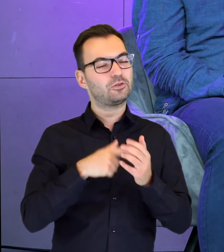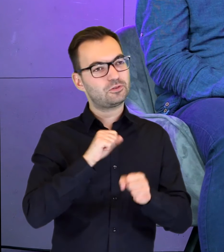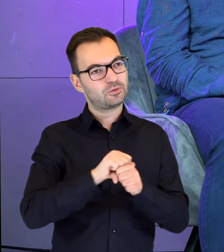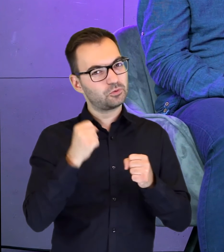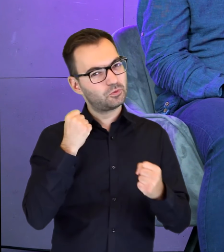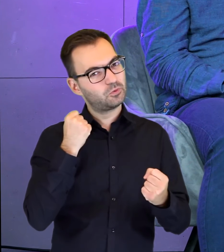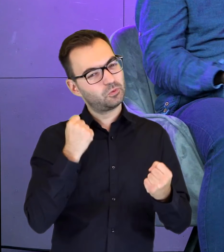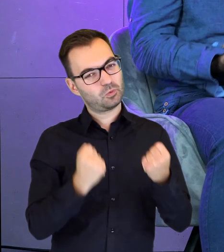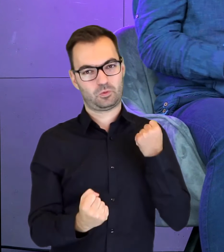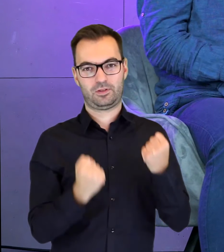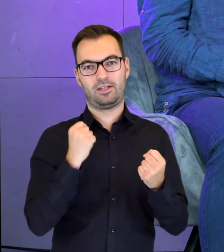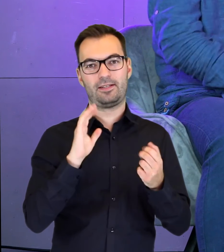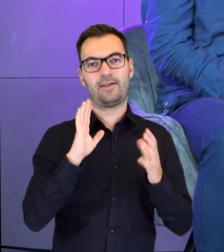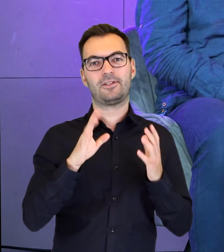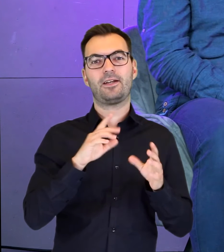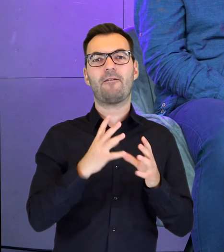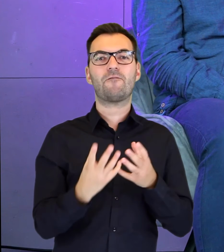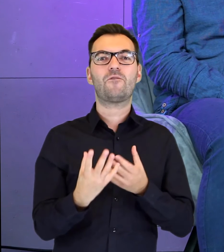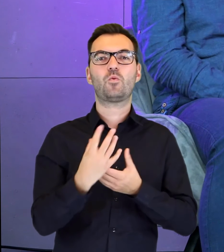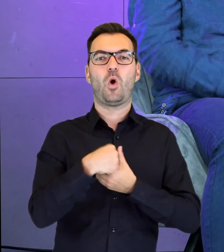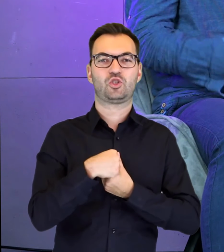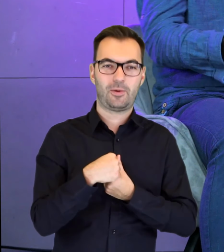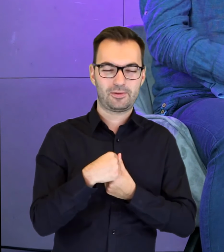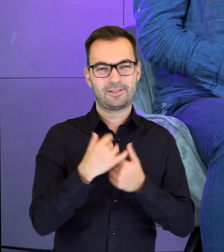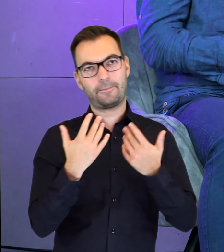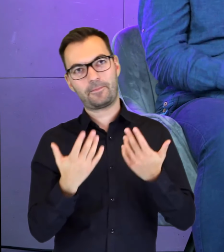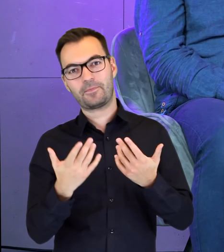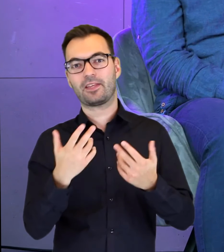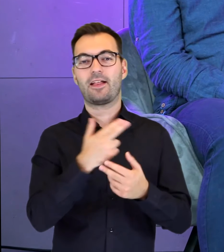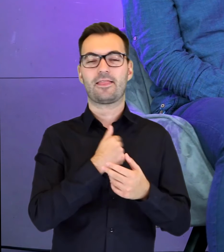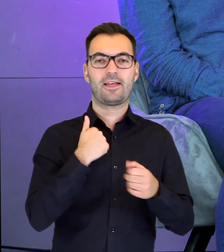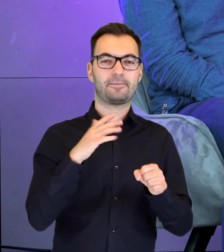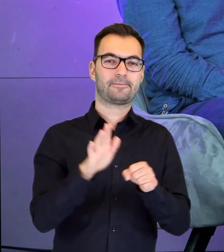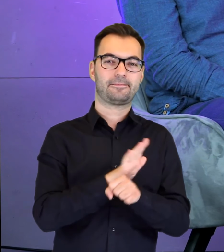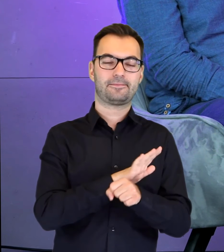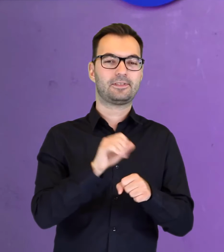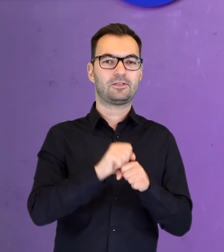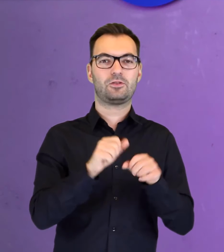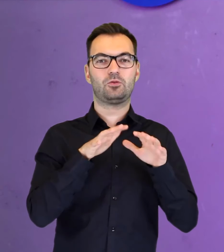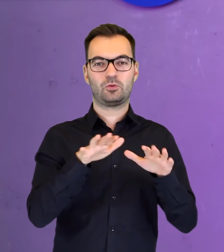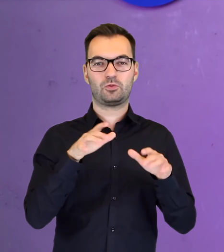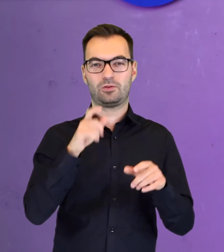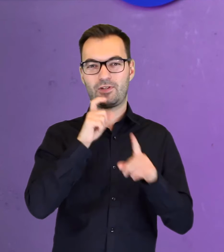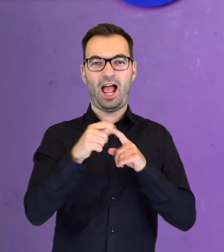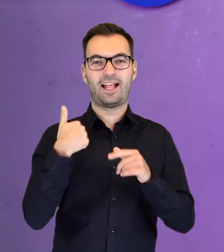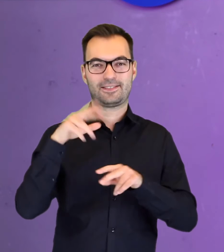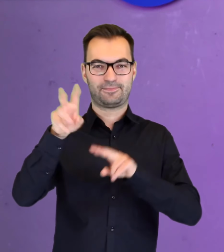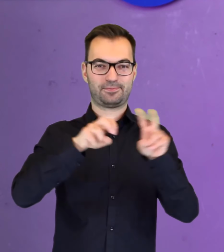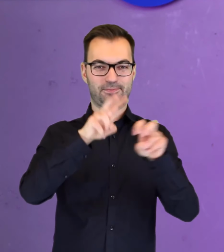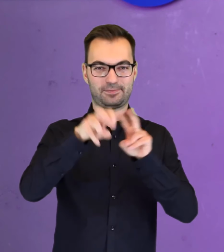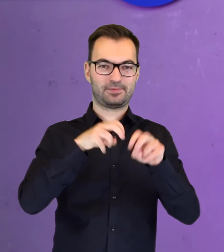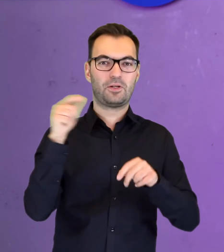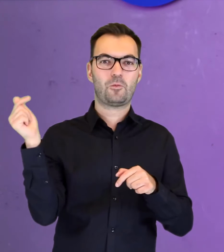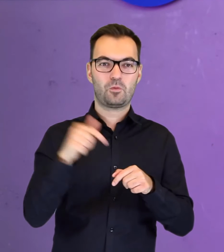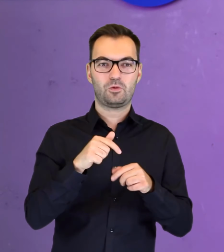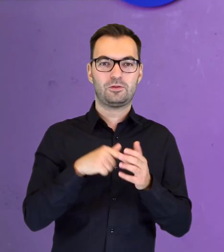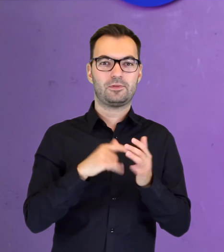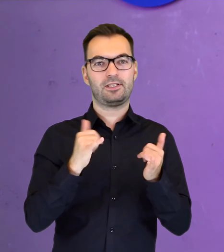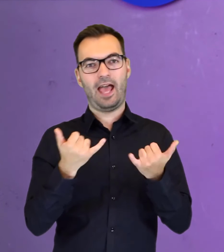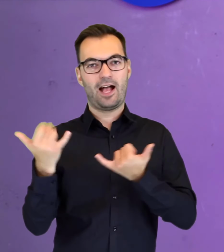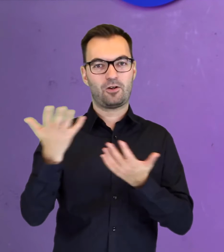bardzo ładne określenia jest trudne czy nawet pojawia się tłumaczenie włączające więc naszej branży pojawia się